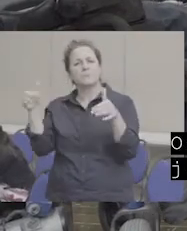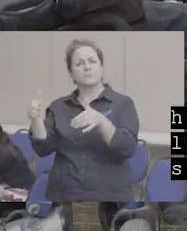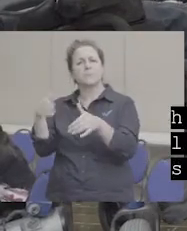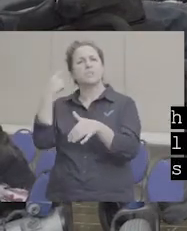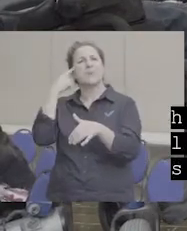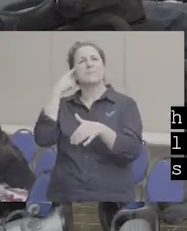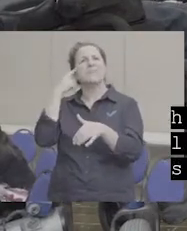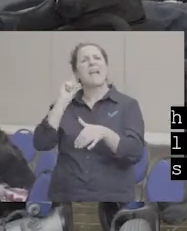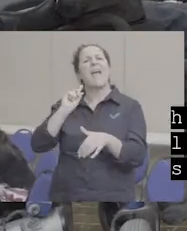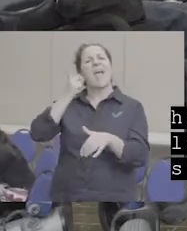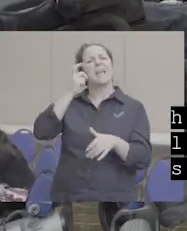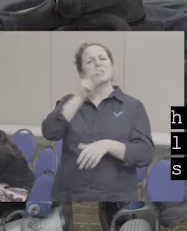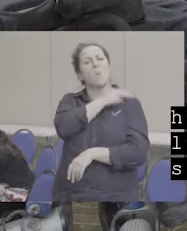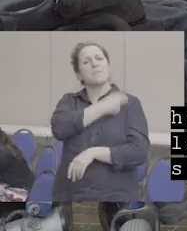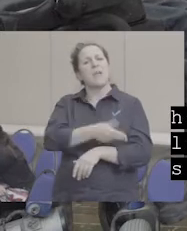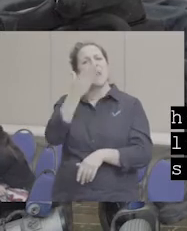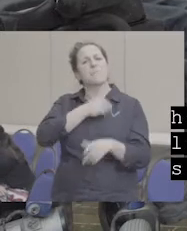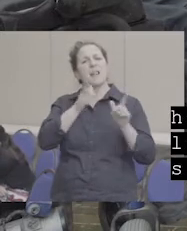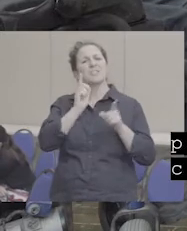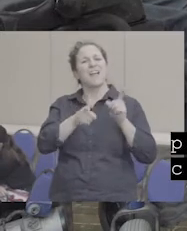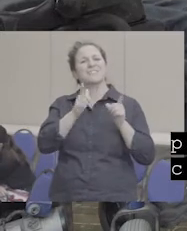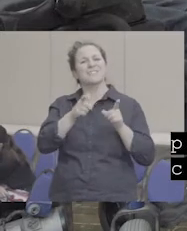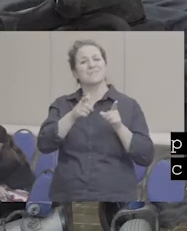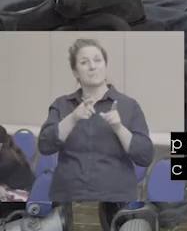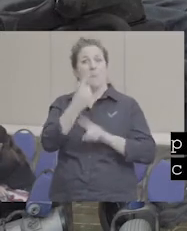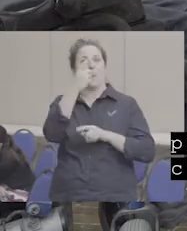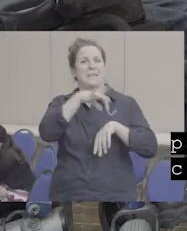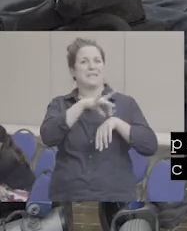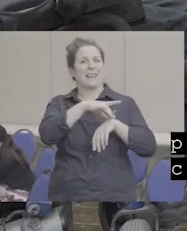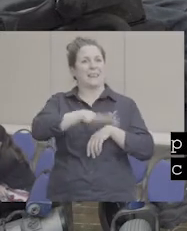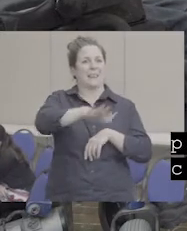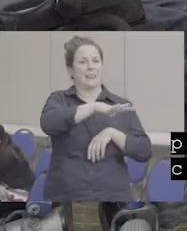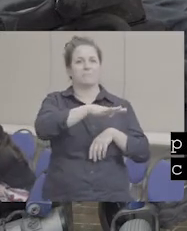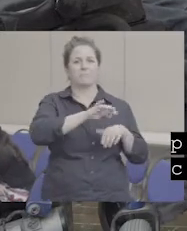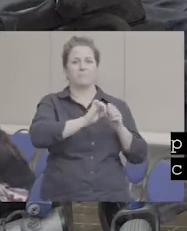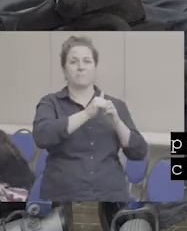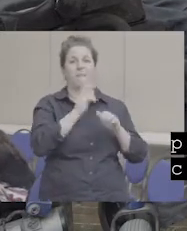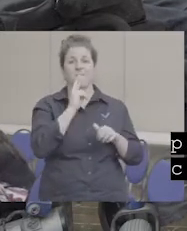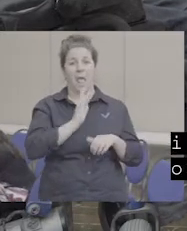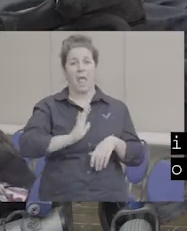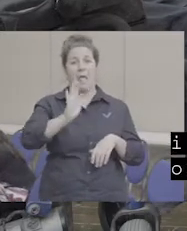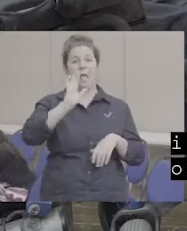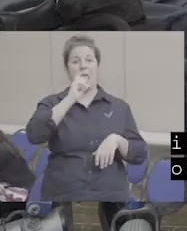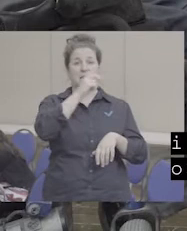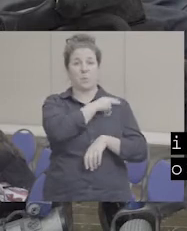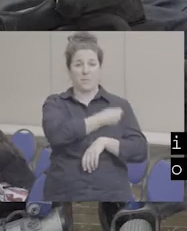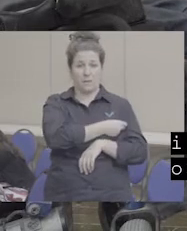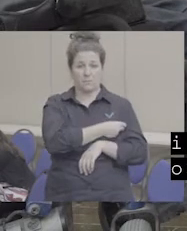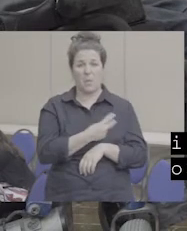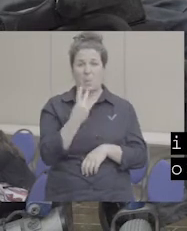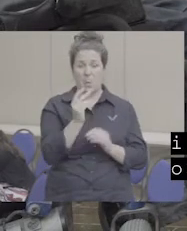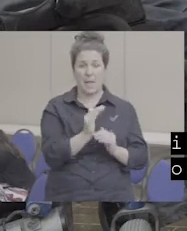à l'ancien hôpital Bellechasse, qui est dans le fond le premier site qui s'est développé pour Loggia, où, dans le fond, c'est un ancien hôpital, il y avait 2